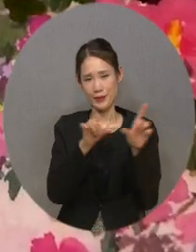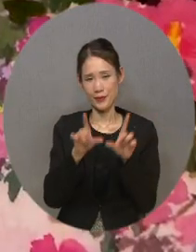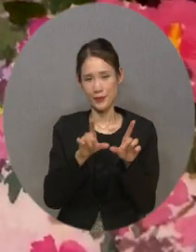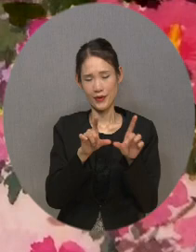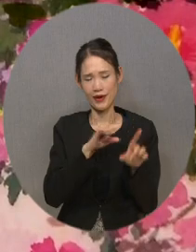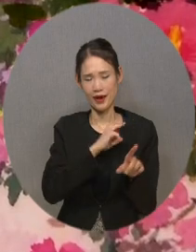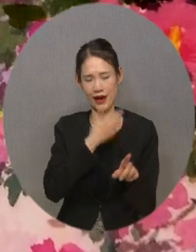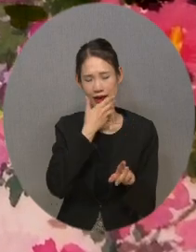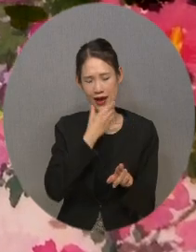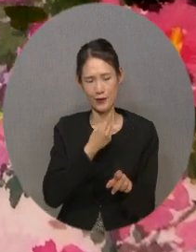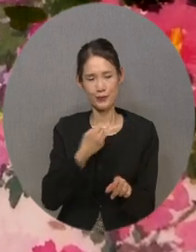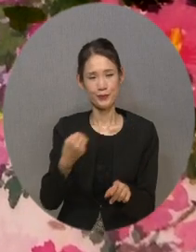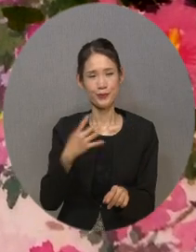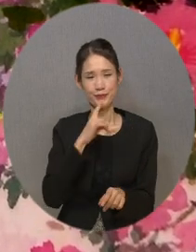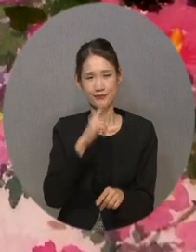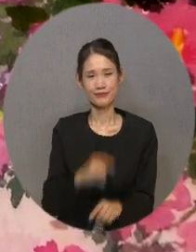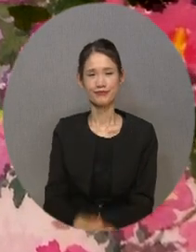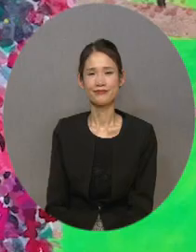행복했다고 회상하기도 합니다.